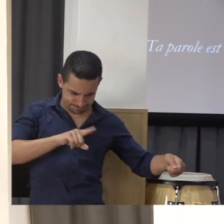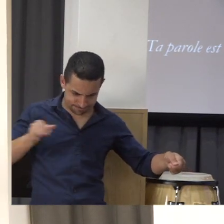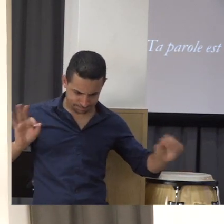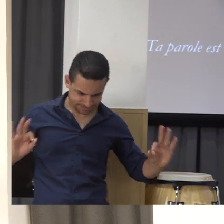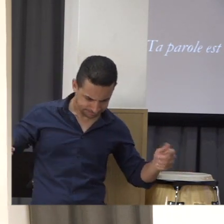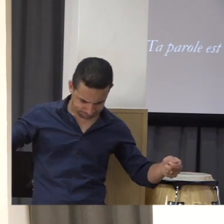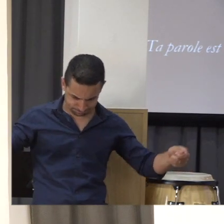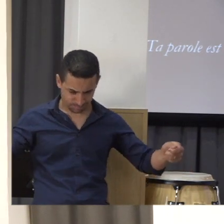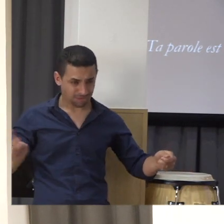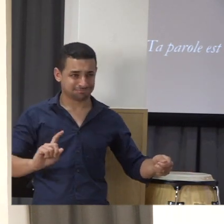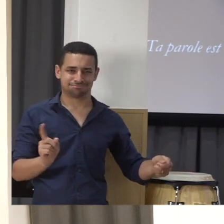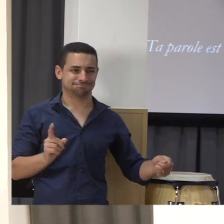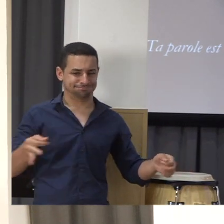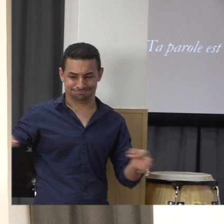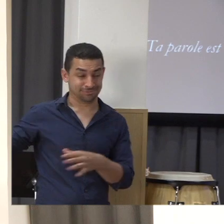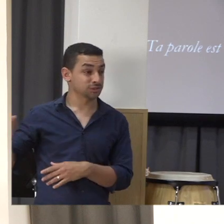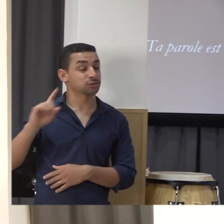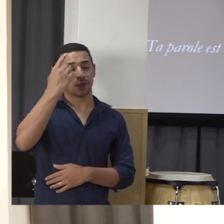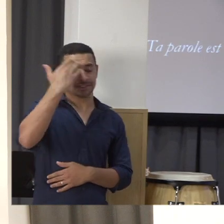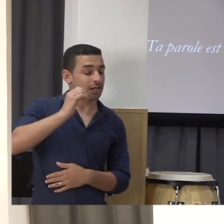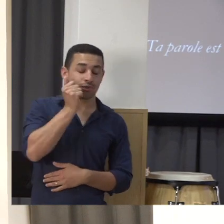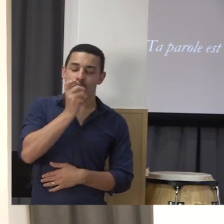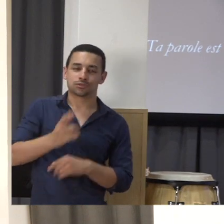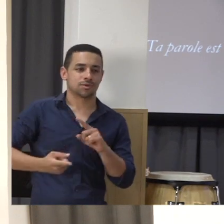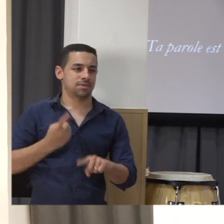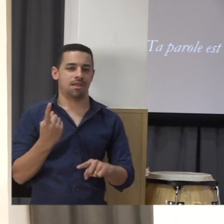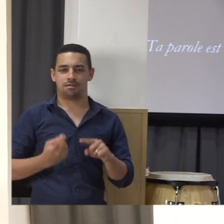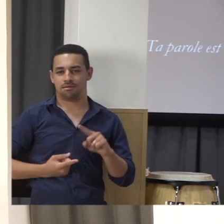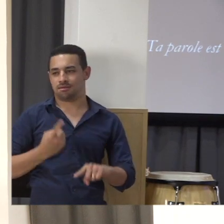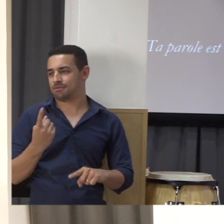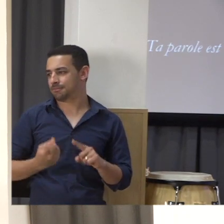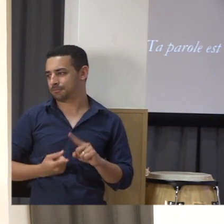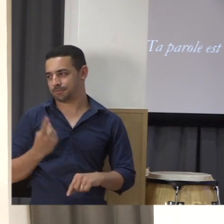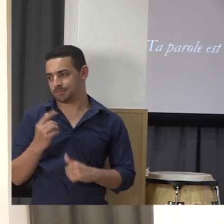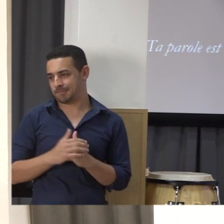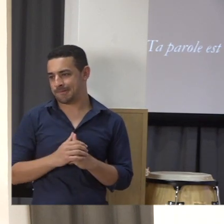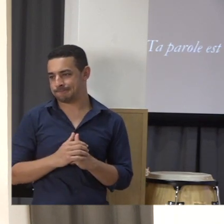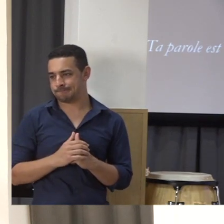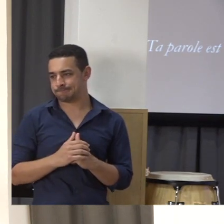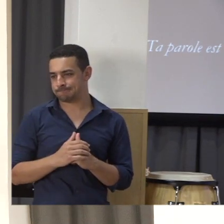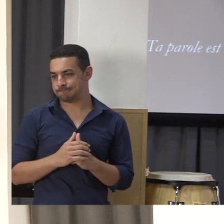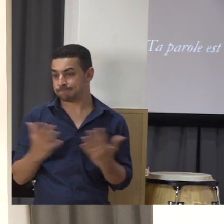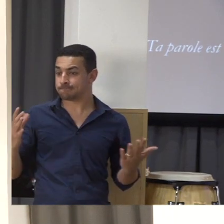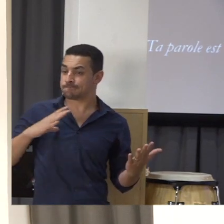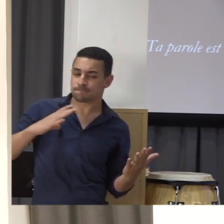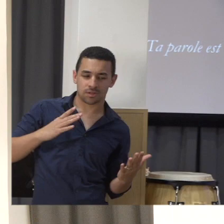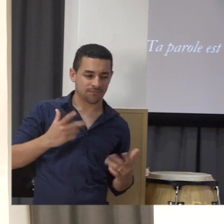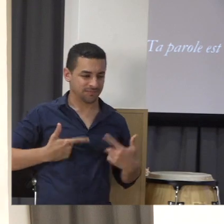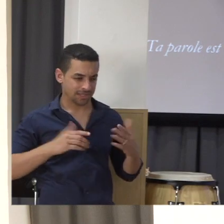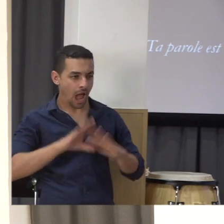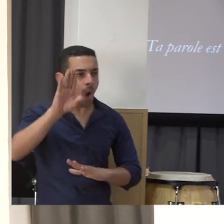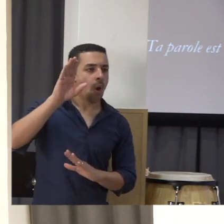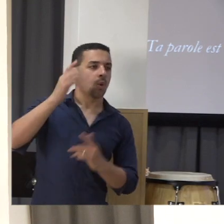passer. Avec Dieu, chaque jour compte. Amen. Chaque jour compte. Qu'il y ait des hauts, qu'il y ait